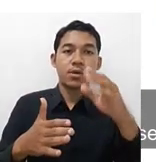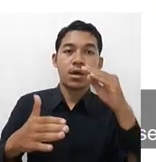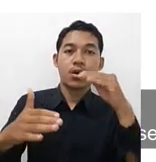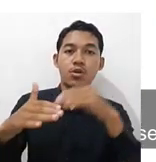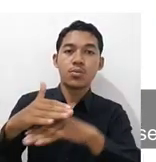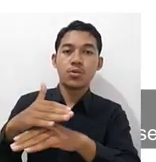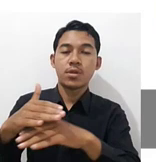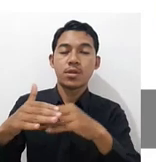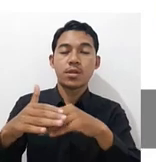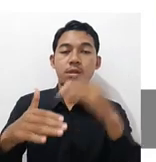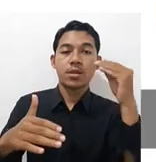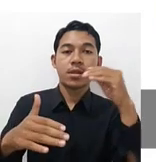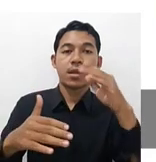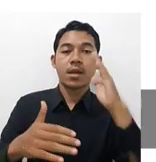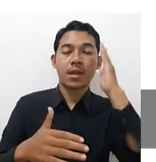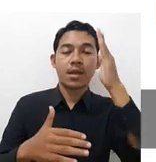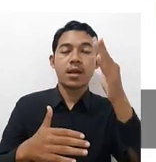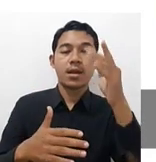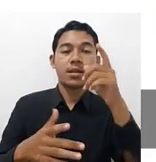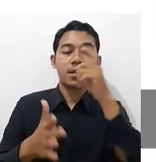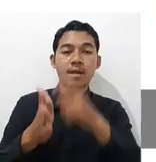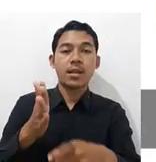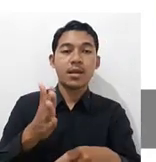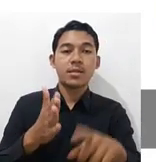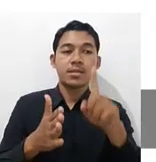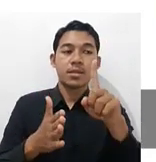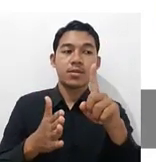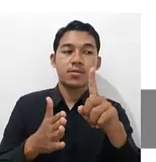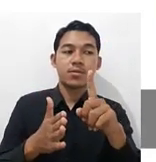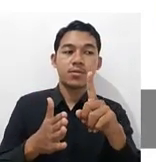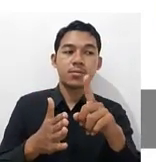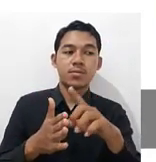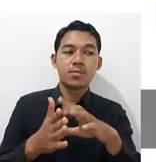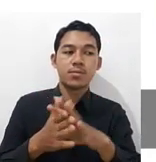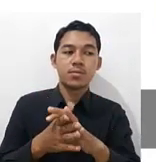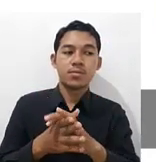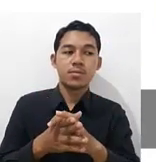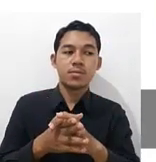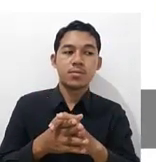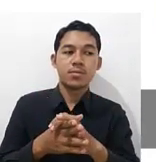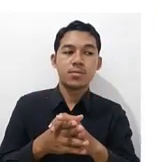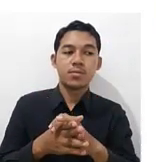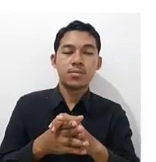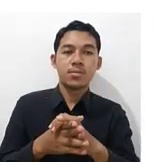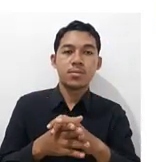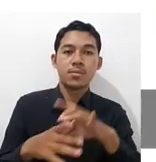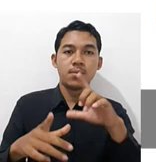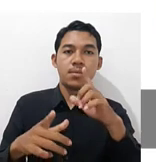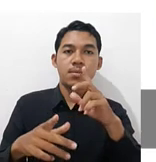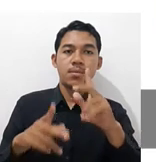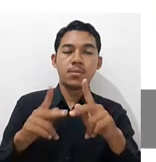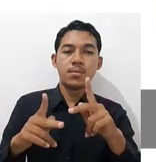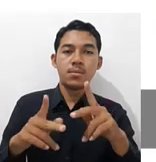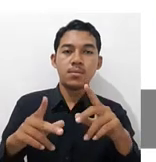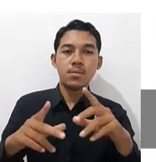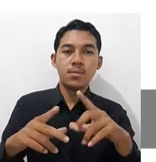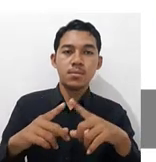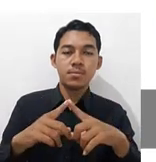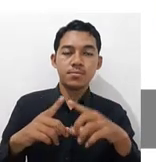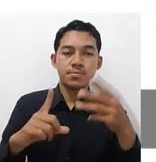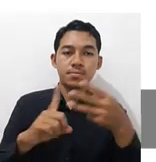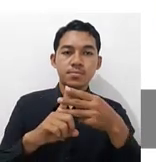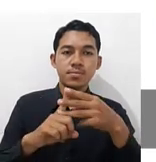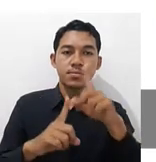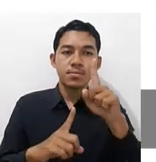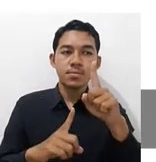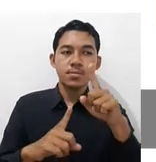akan bernilai 1 juga. Bisa dilihat sini, jadi pas 01 berarti B nya 1, A nya 0. Nah ini nggak